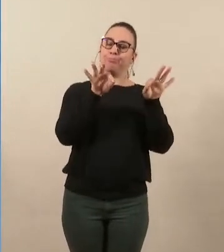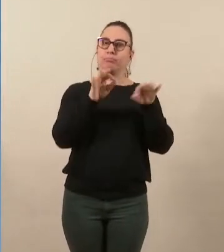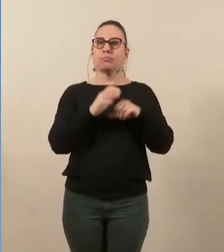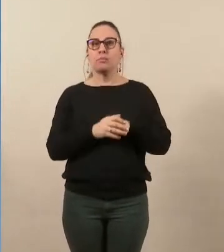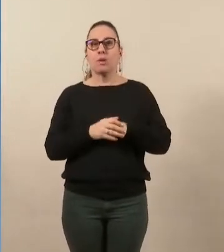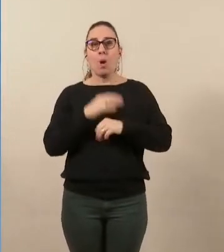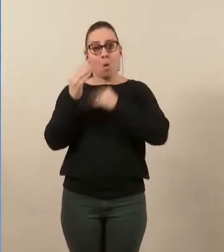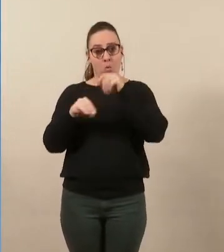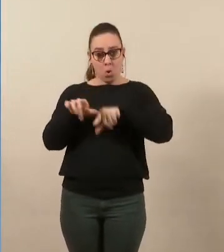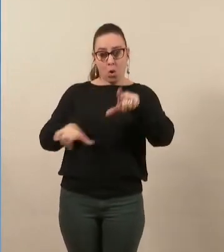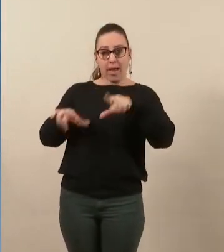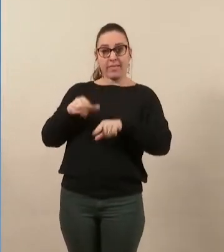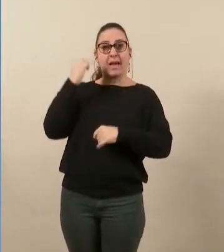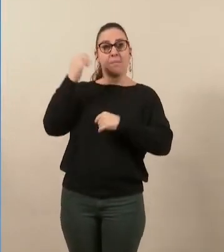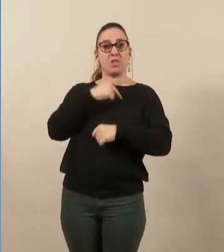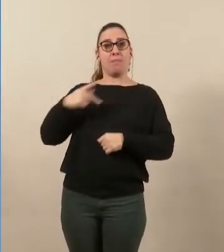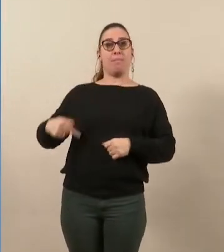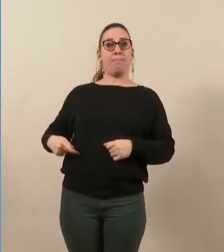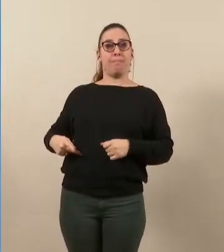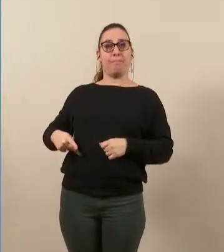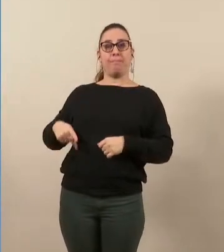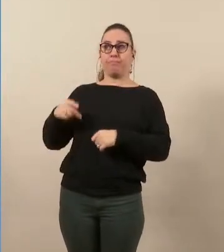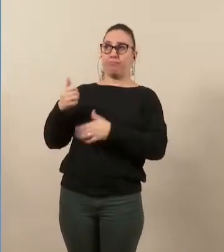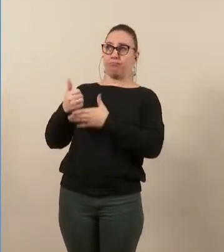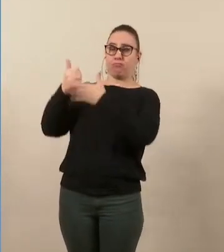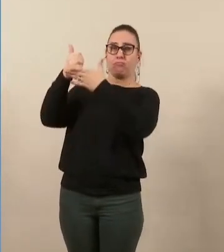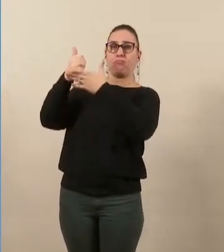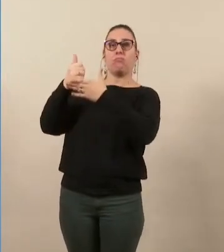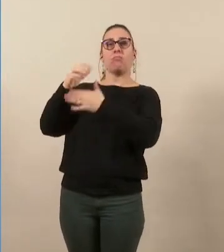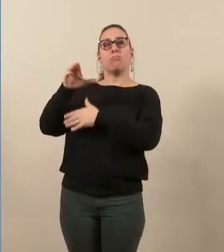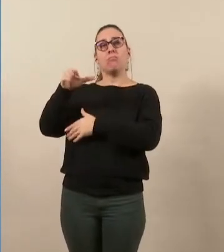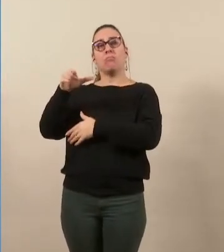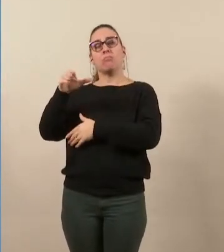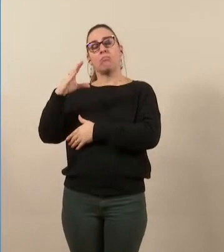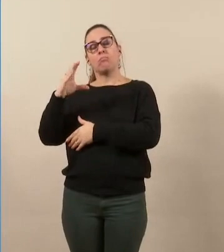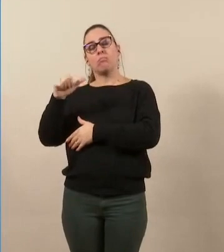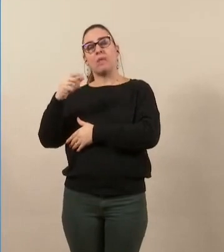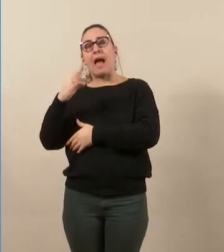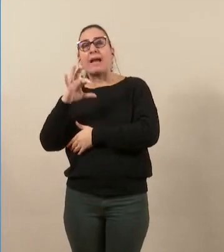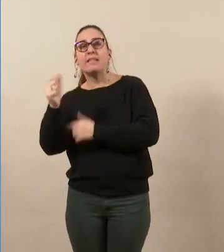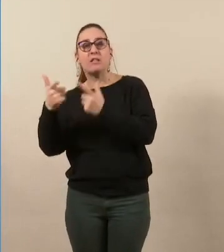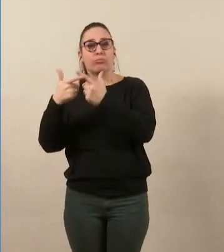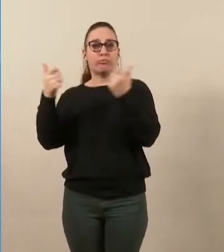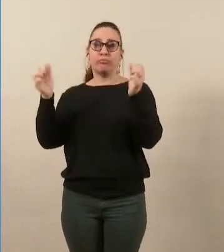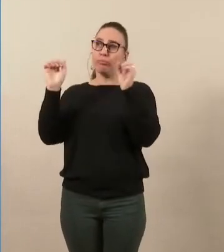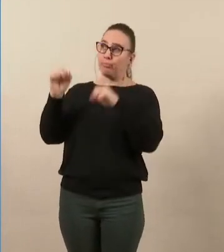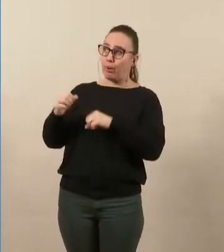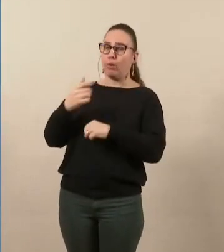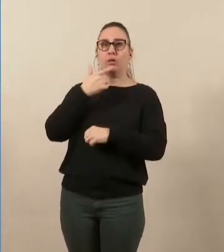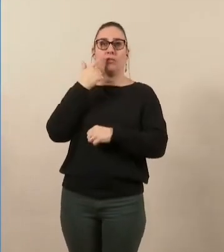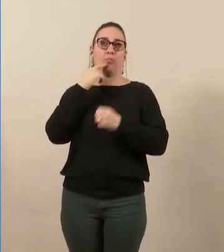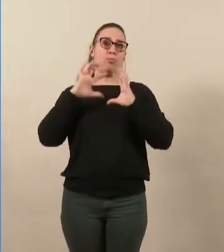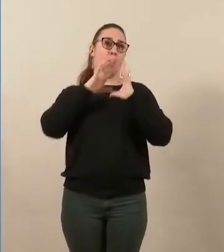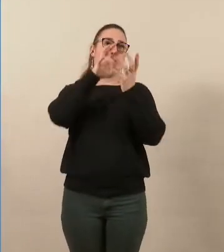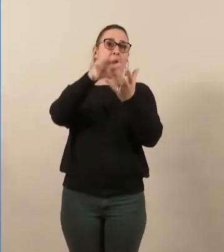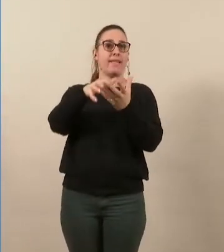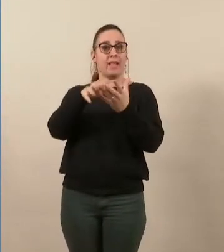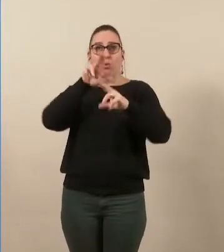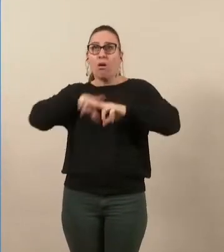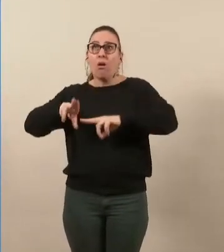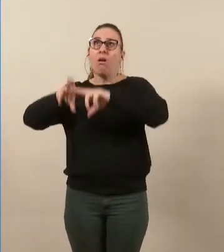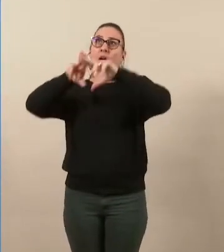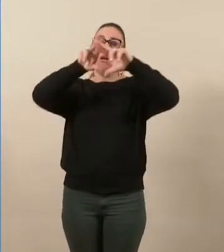le cas d'un propriétaire bailleur engageant ses travaux, et pour la planète avec cette incitation forte à